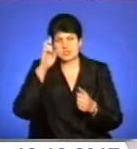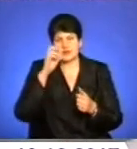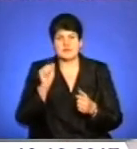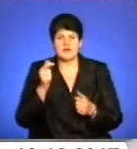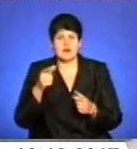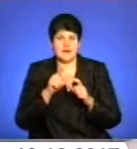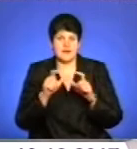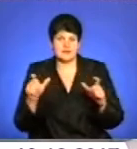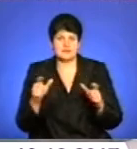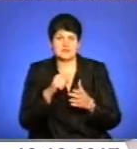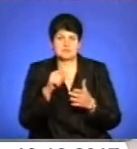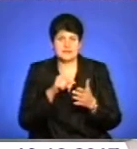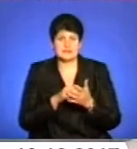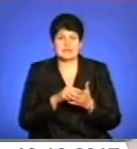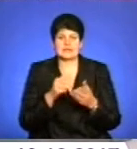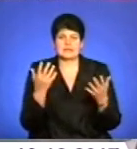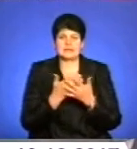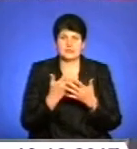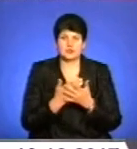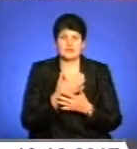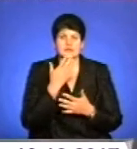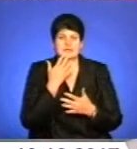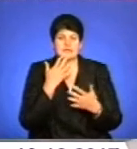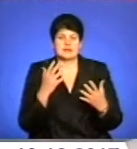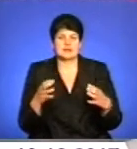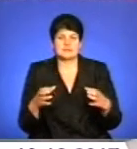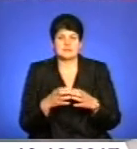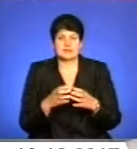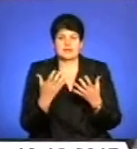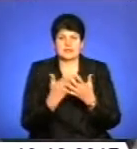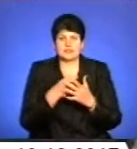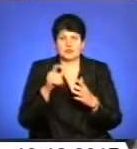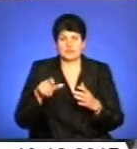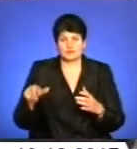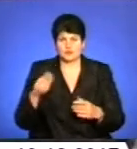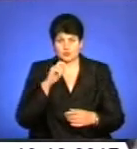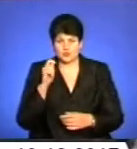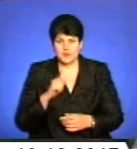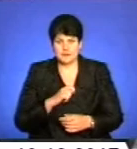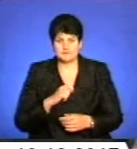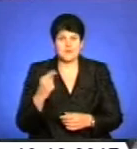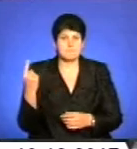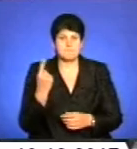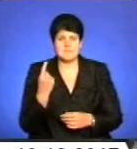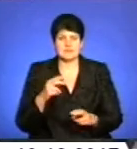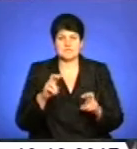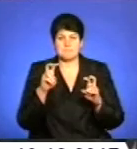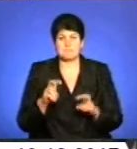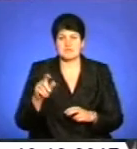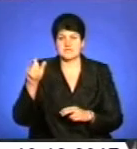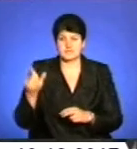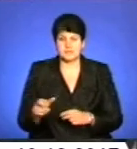кіно, Національна спілка кінематографістів України, сучасне українське кіно. Першим пасажирам кінотролейбуса така